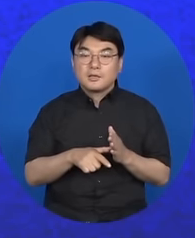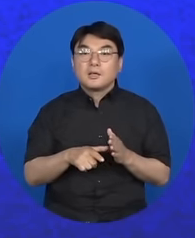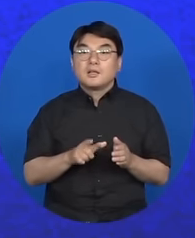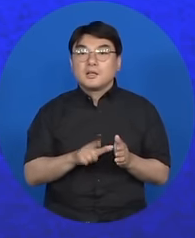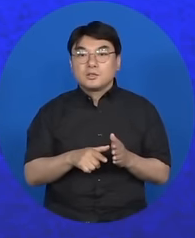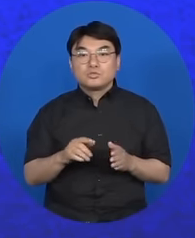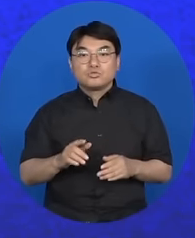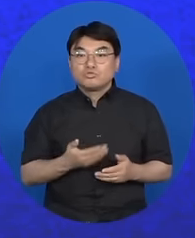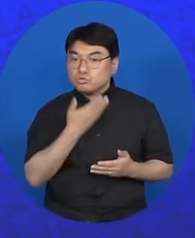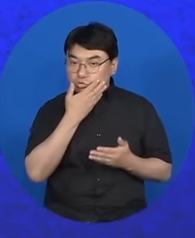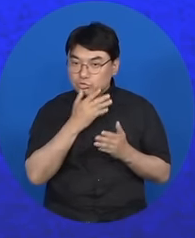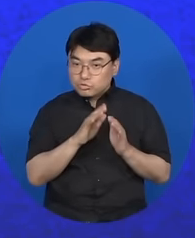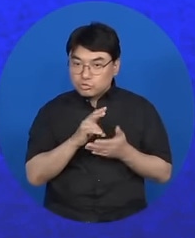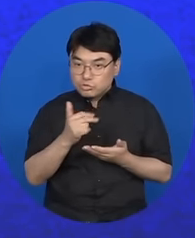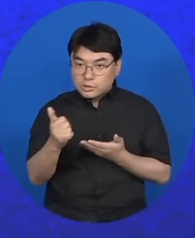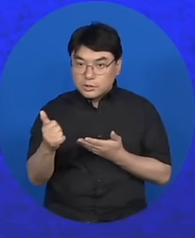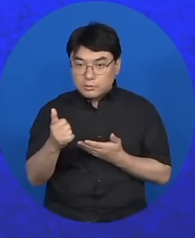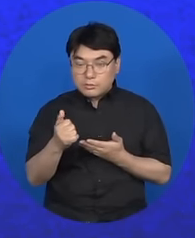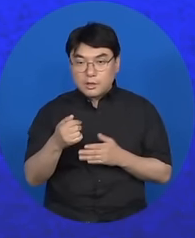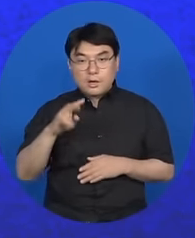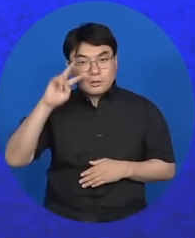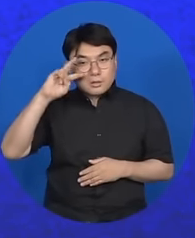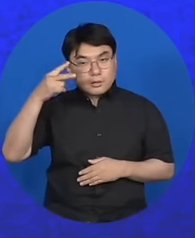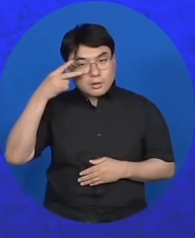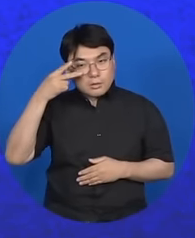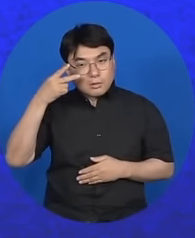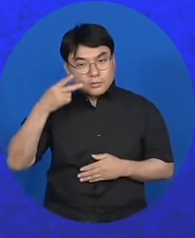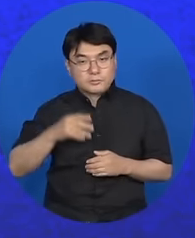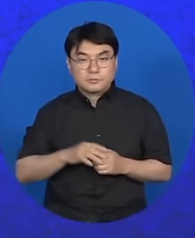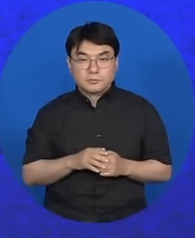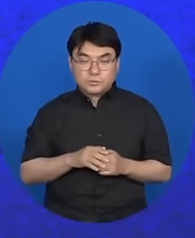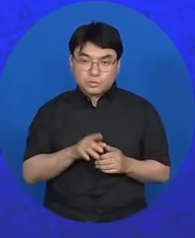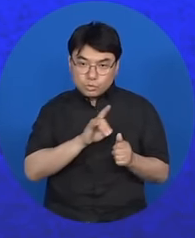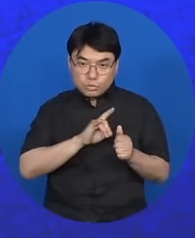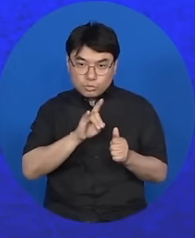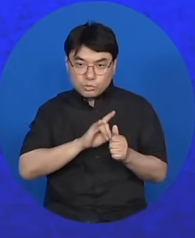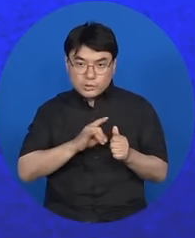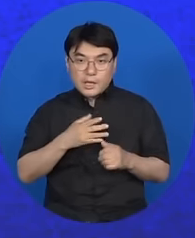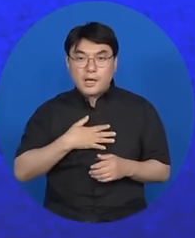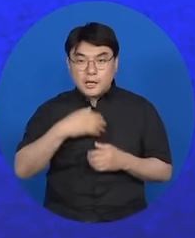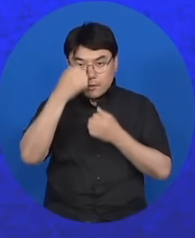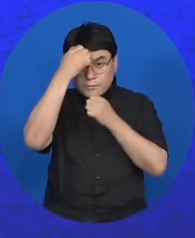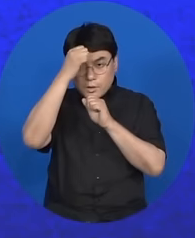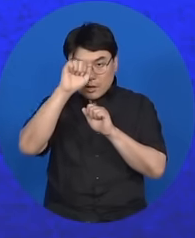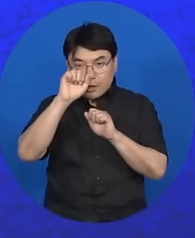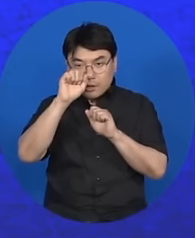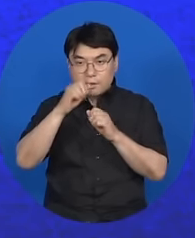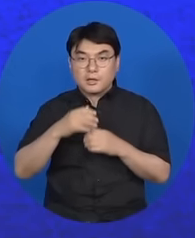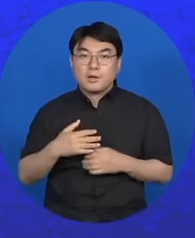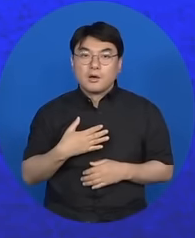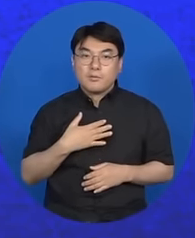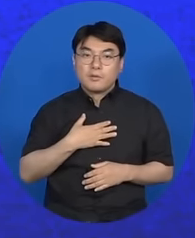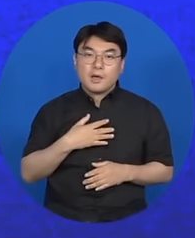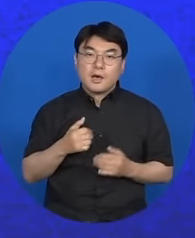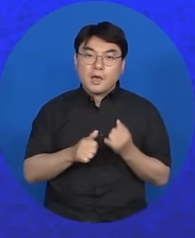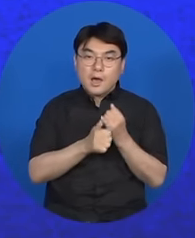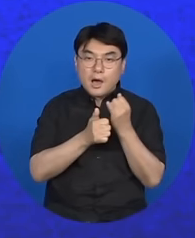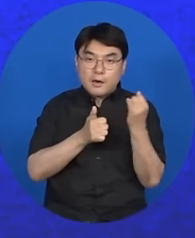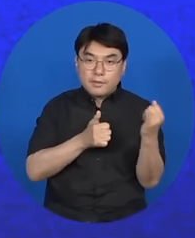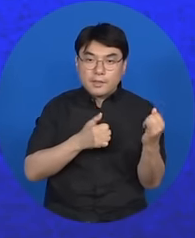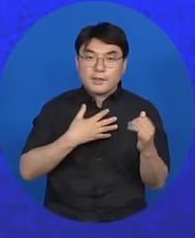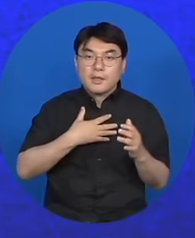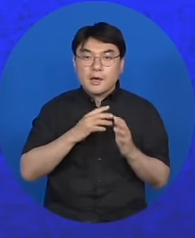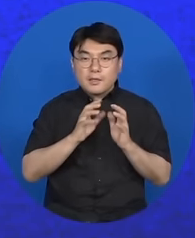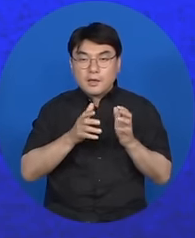착각을 일으켜 속이라는 겁니다. 그것만이 아니라 나의 신발, 나의 장화, 나의 아내, 나의